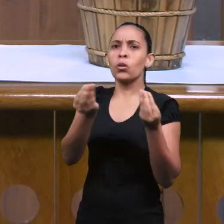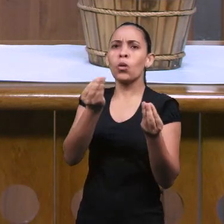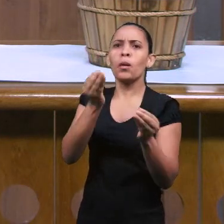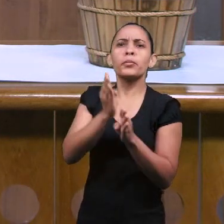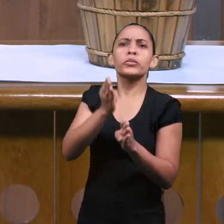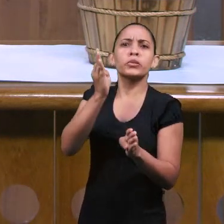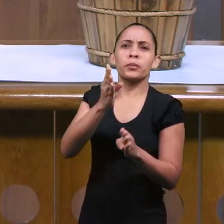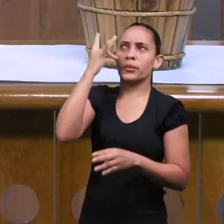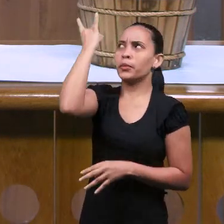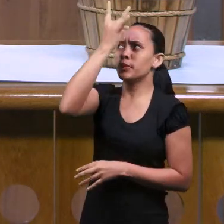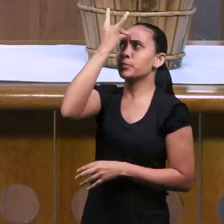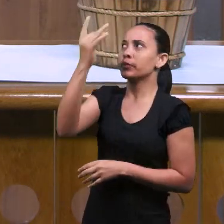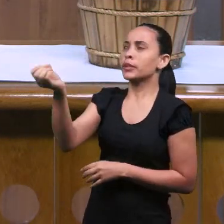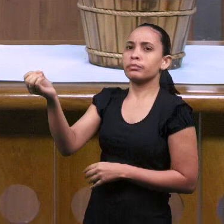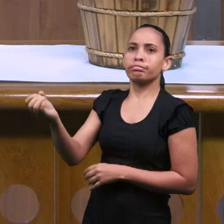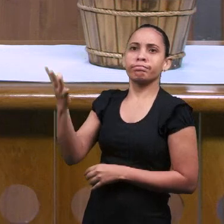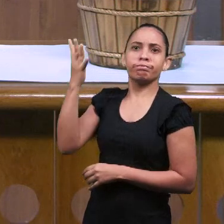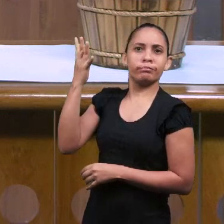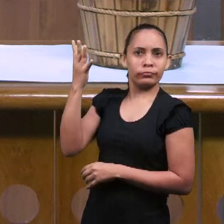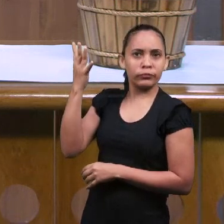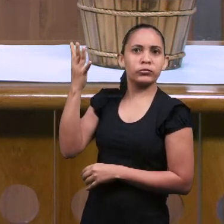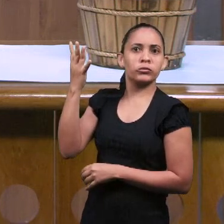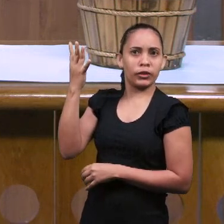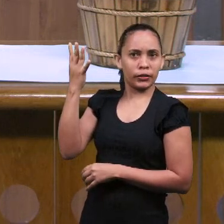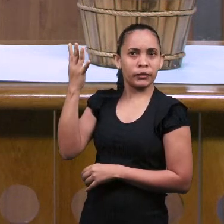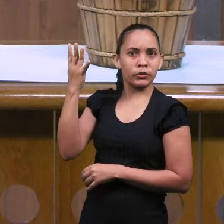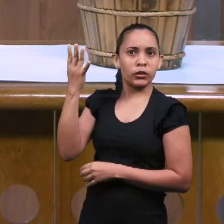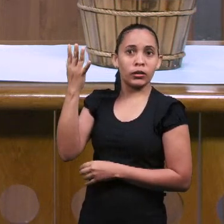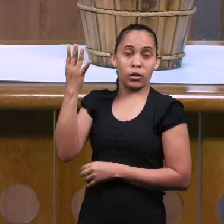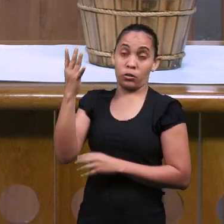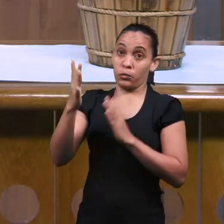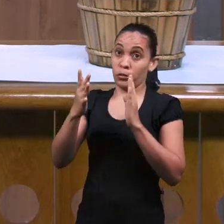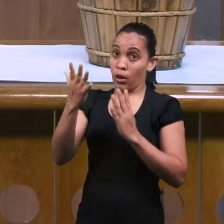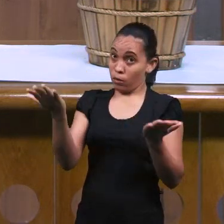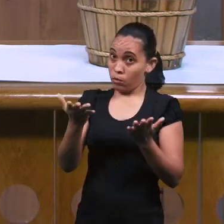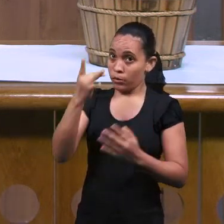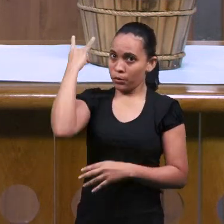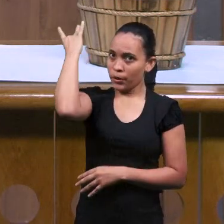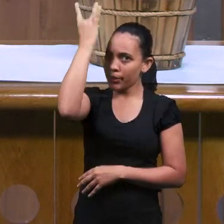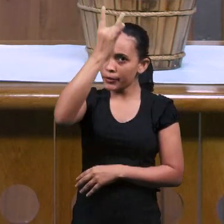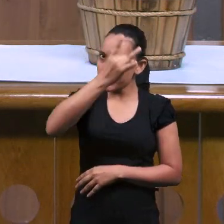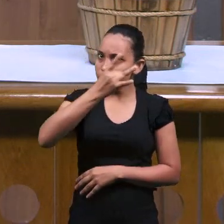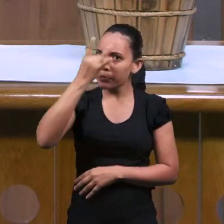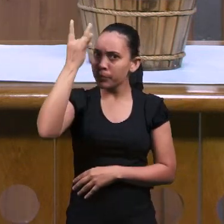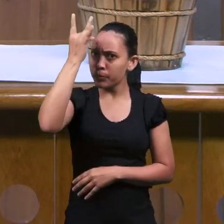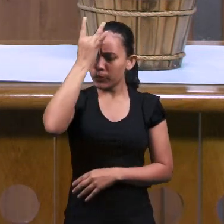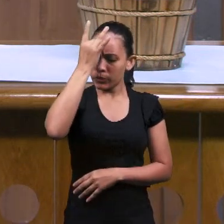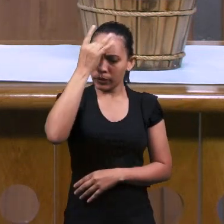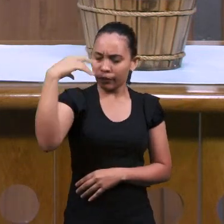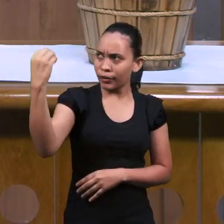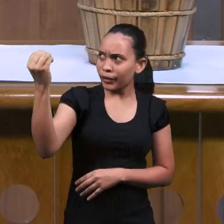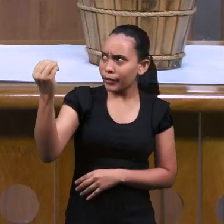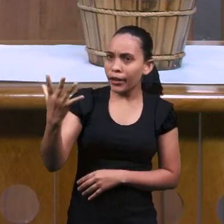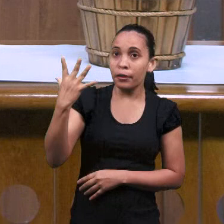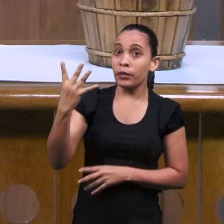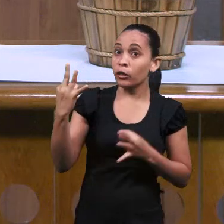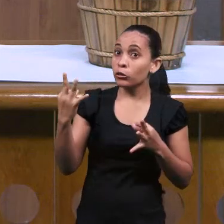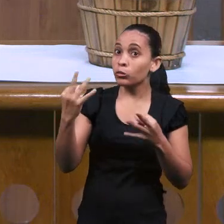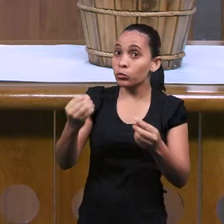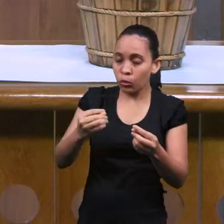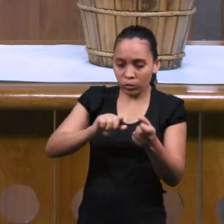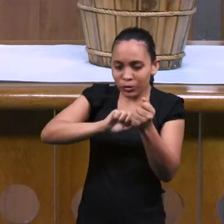Saint-Esprit, dont le Saint-Esprit est celui qui commande maintenant. Tous les mystères, toute